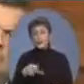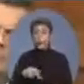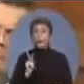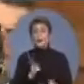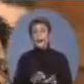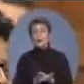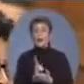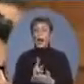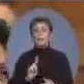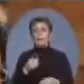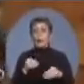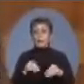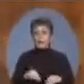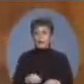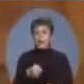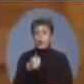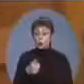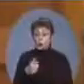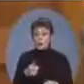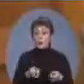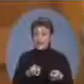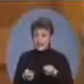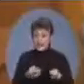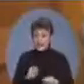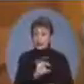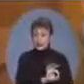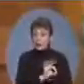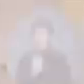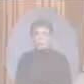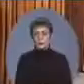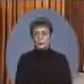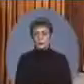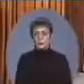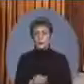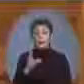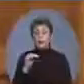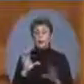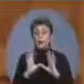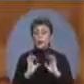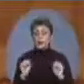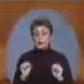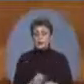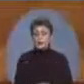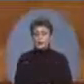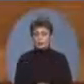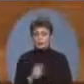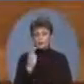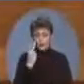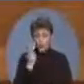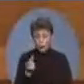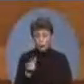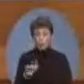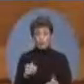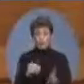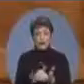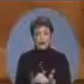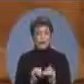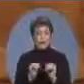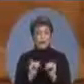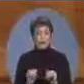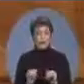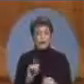premier ministre qu'il dirige une fédération et non une république? Monsieur le Président, on voit encore une fois que le